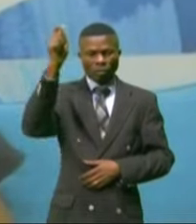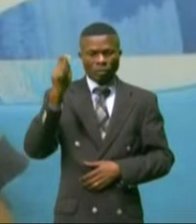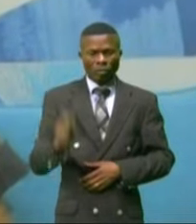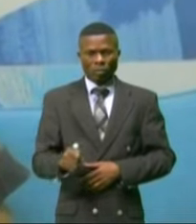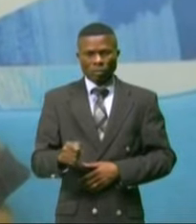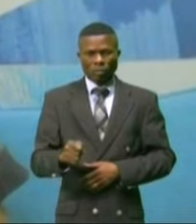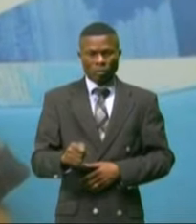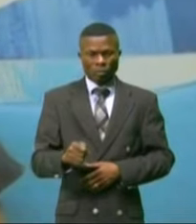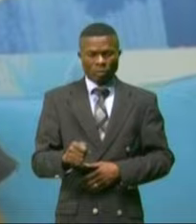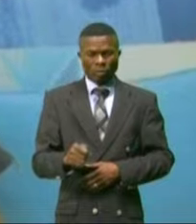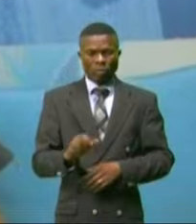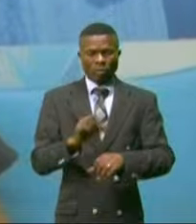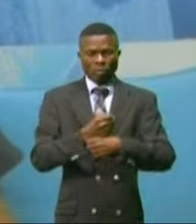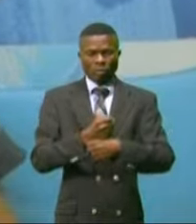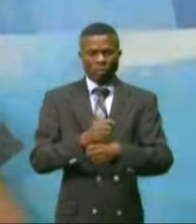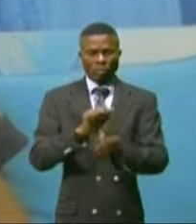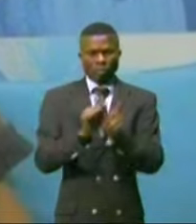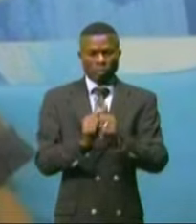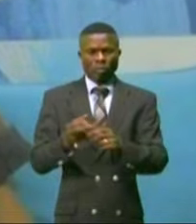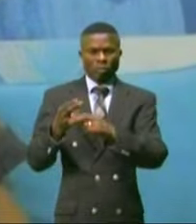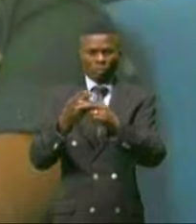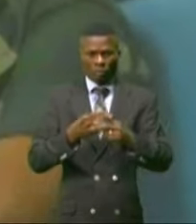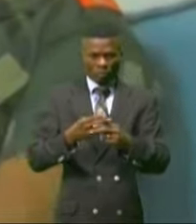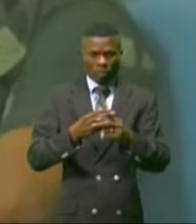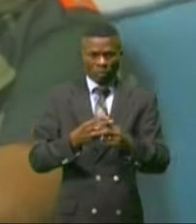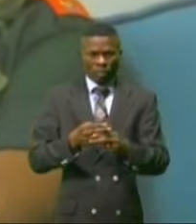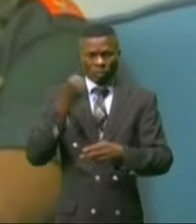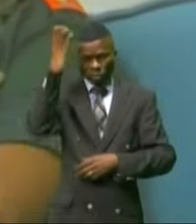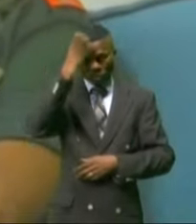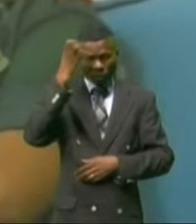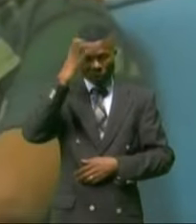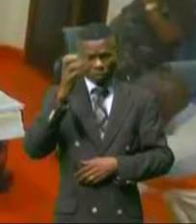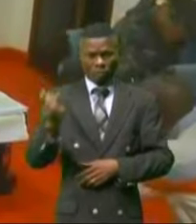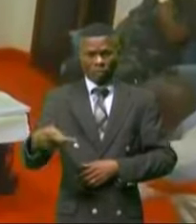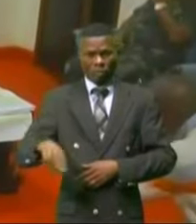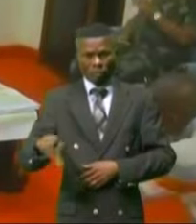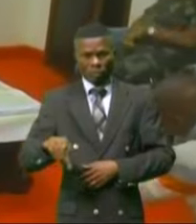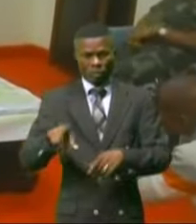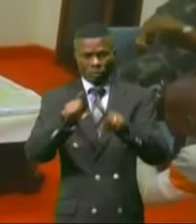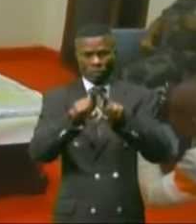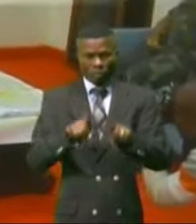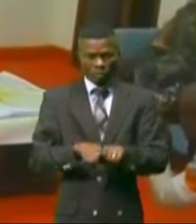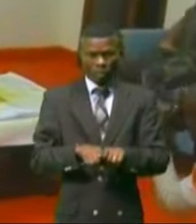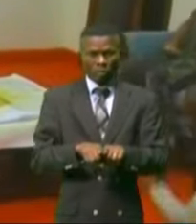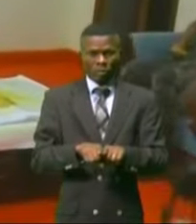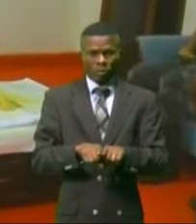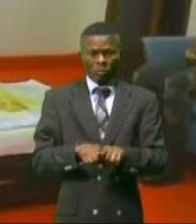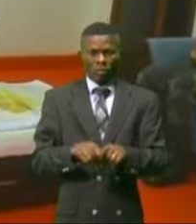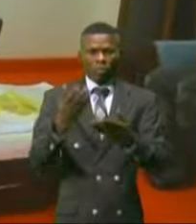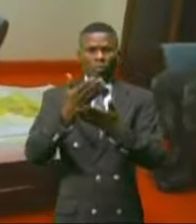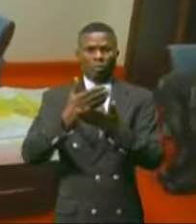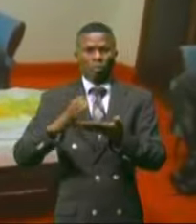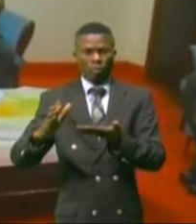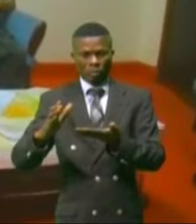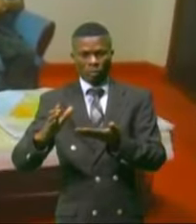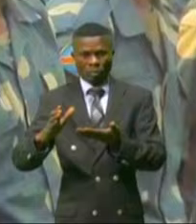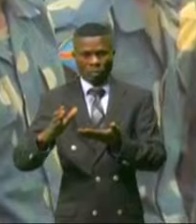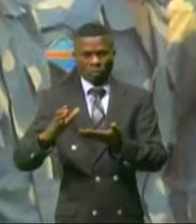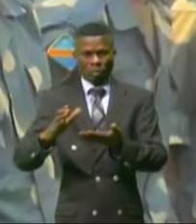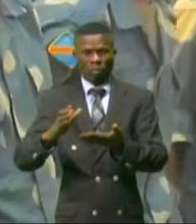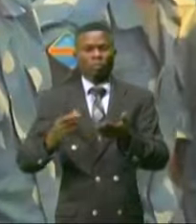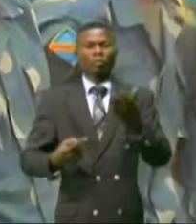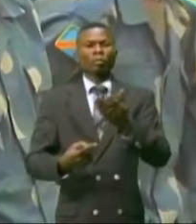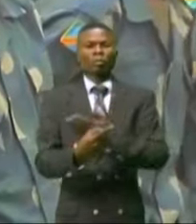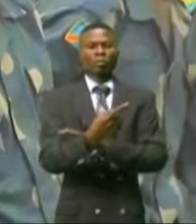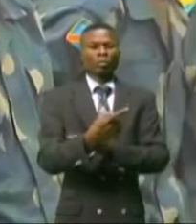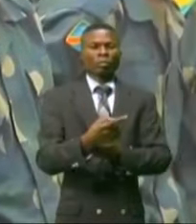régulière ont établi sur la situation sécuritaire en général de la province et en particulier la partie lacustre où les